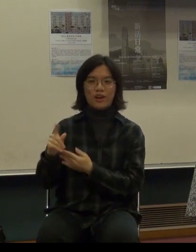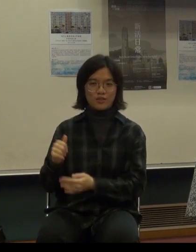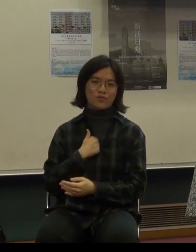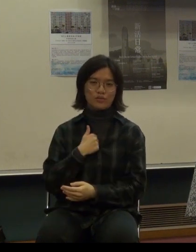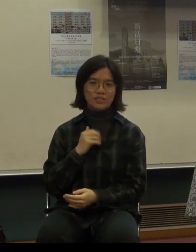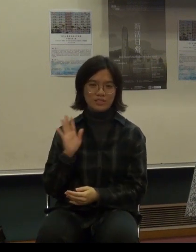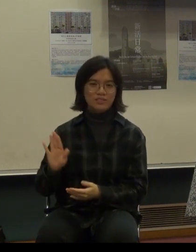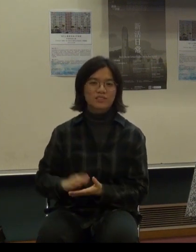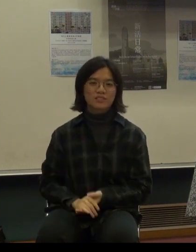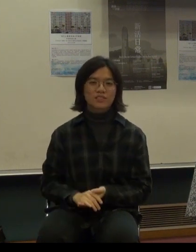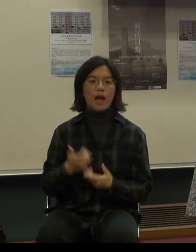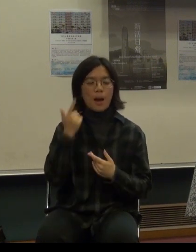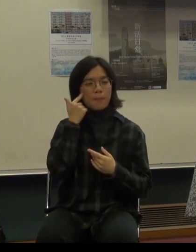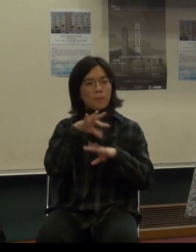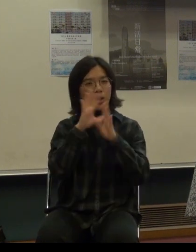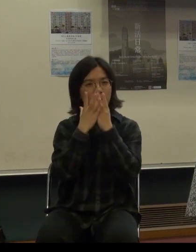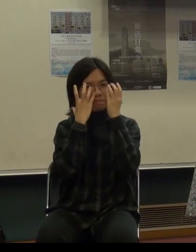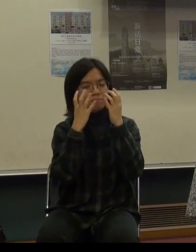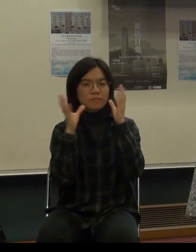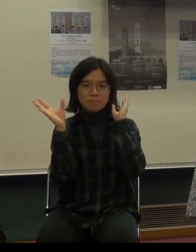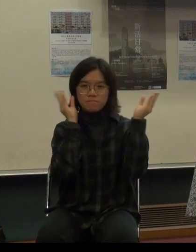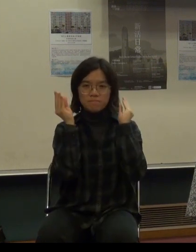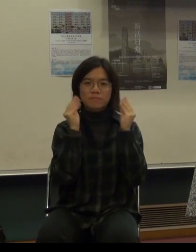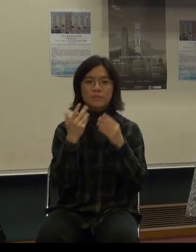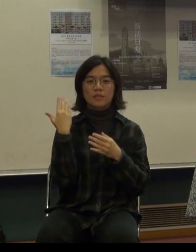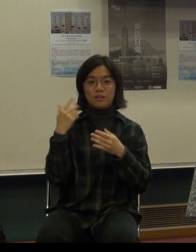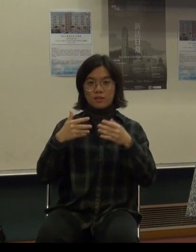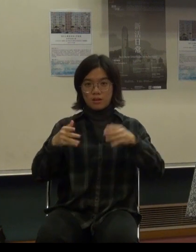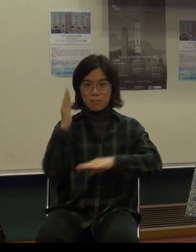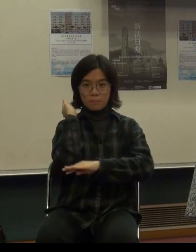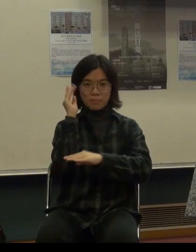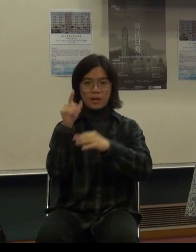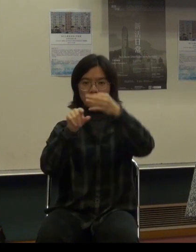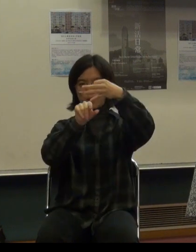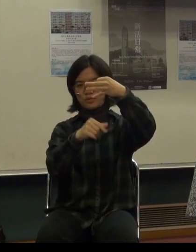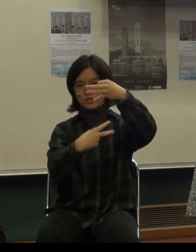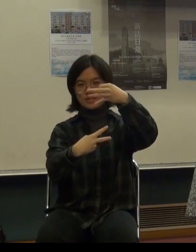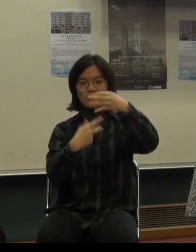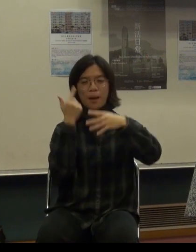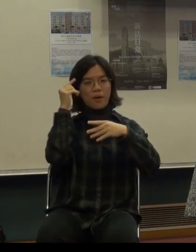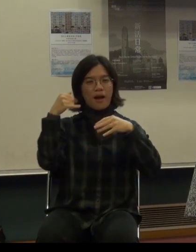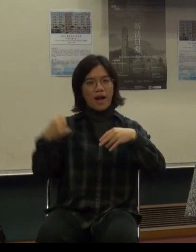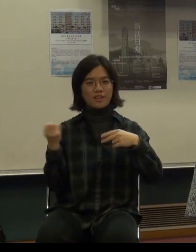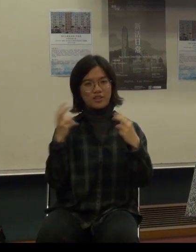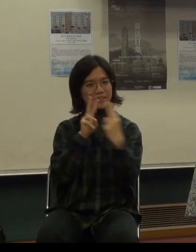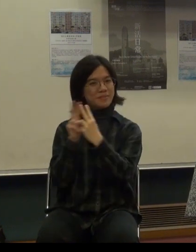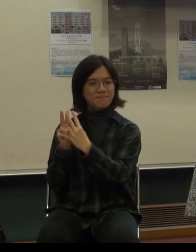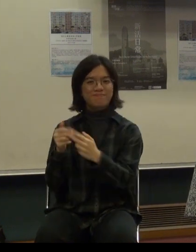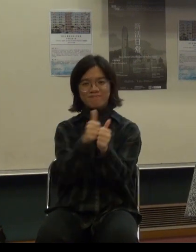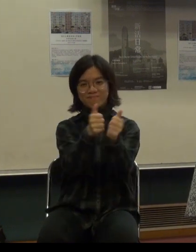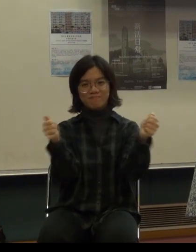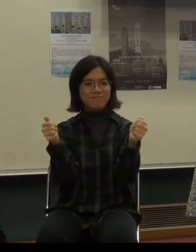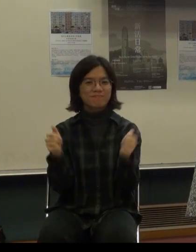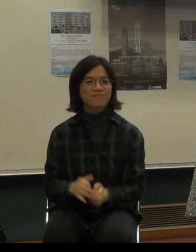嚟留意呢個 talk 嘅消息，咁係3月2號嘅，咁希望下次再見到大家 ，thank you。